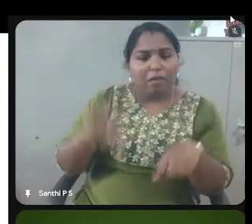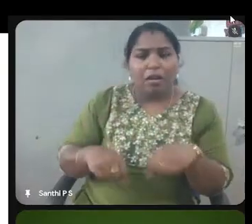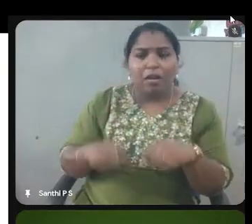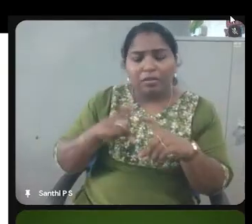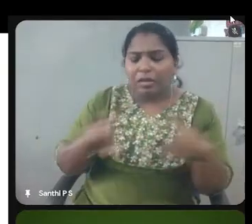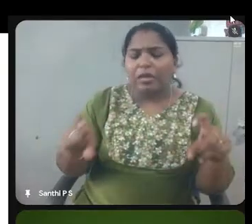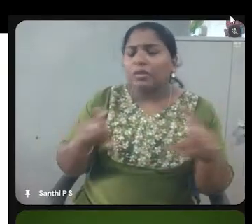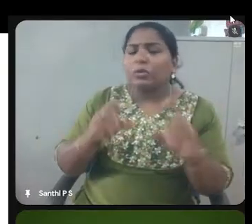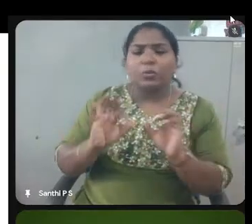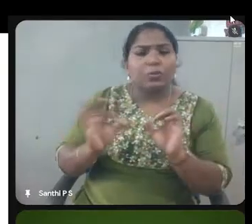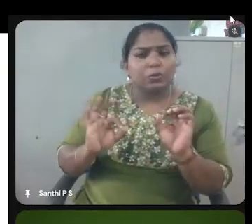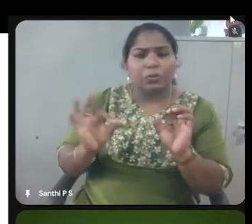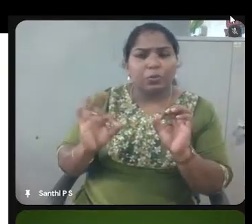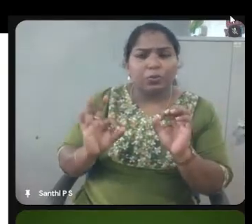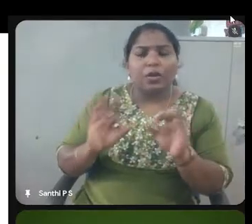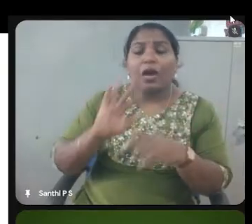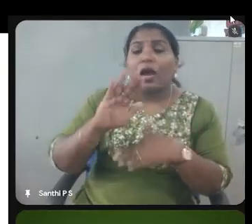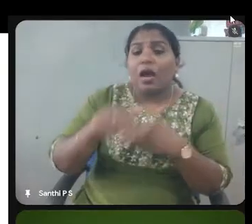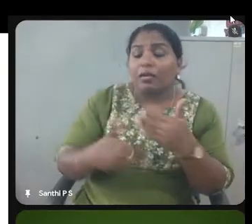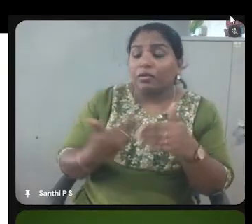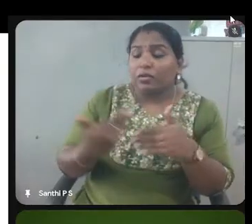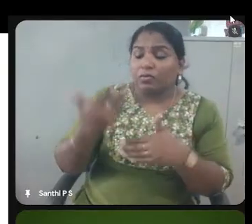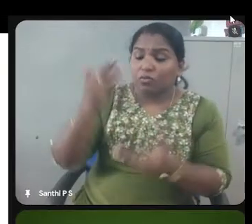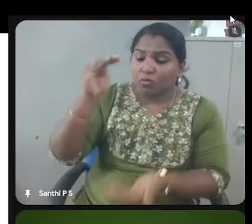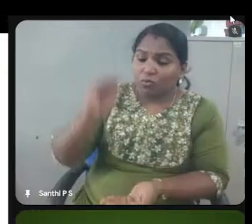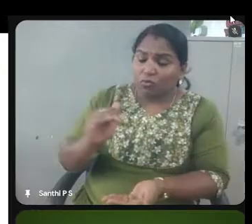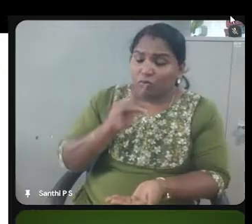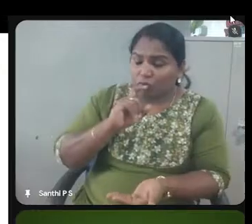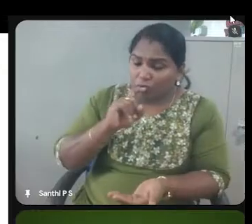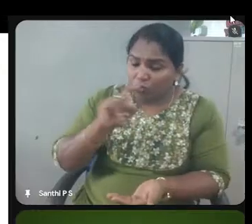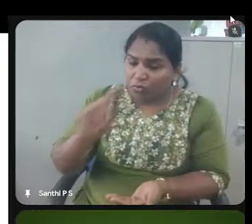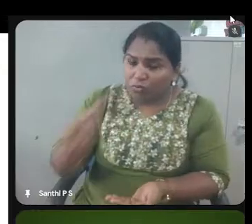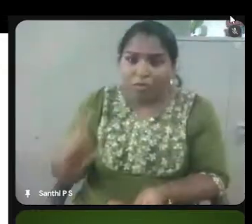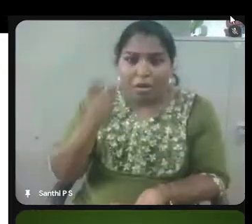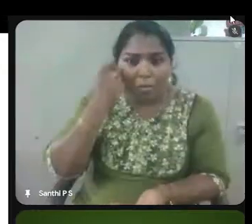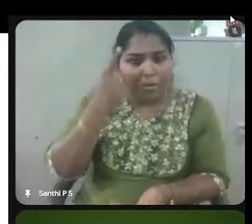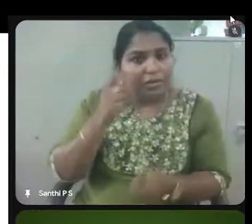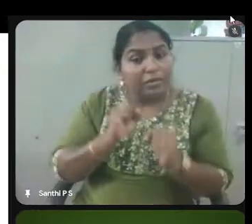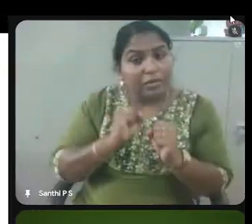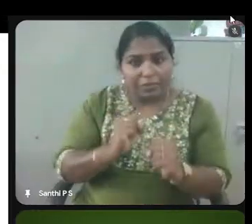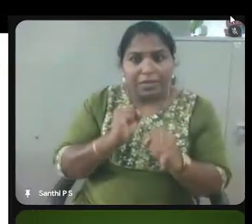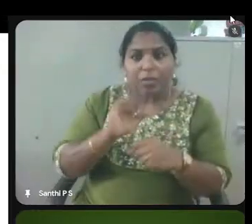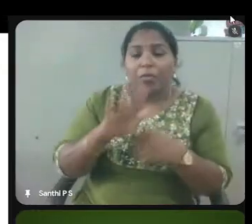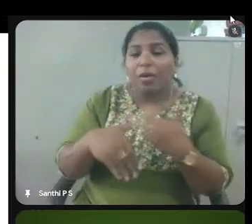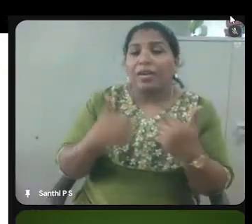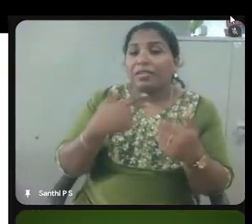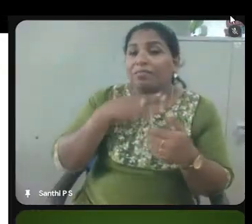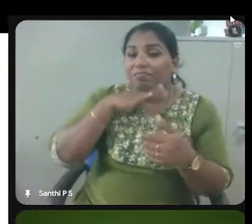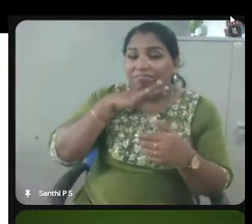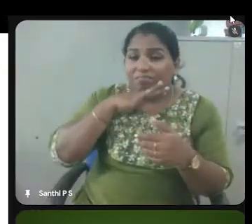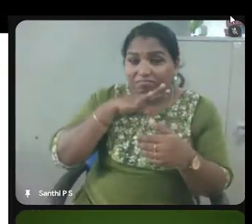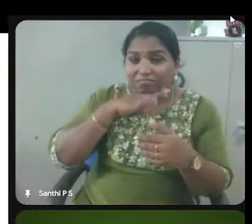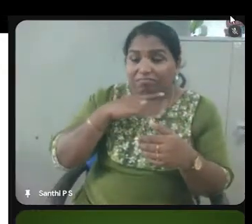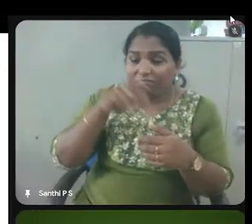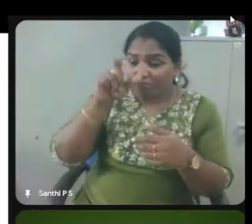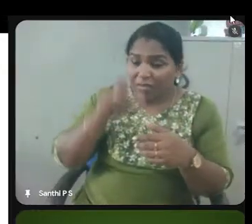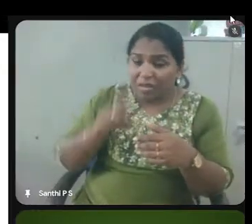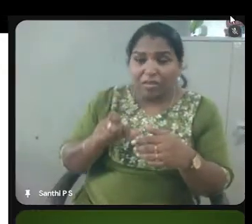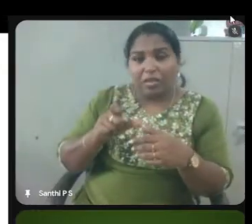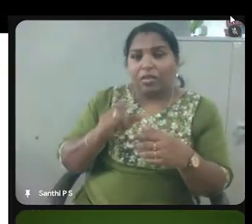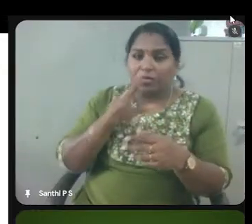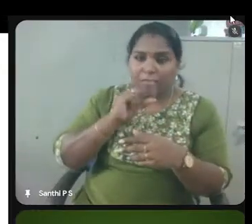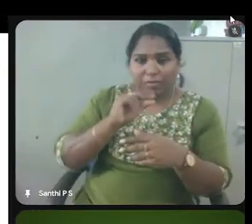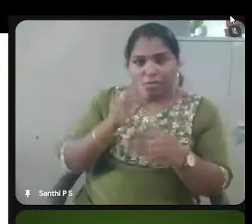ക്ലാരിറ്റി കുറവുണ്ടായിരുന്നു. അപ്പൊ നമുക്കിത് കുട്ടിയോട് ചോദിച്ച് മനസ്സിലാക്കാൻ പറ്റത്തില്ല. കാരണം ഒരു സ്പീച്ച് തെറാപ്പിസ്റ്റിന് മാത്രമേ കുട്ടിയോട് സംസാരിക്കാൻ